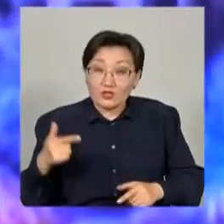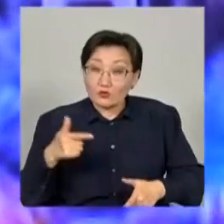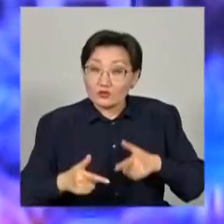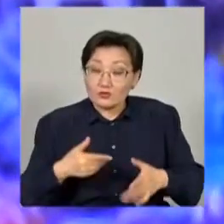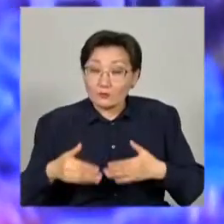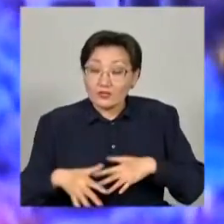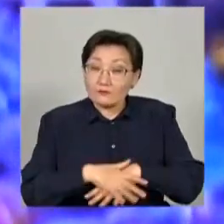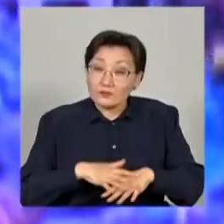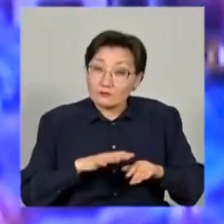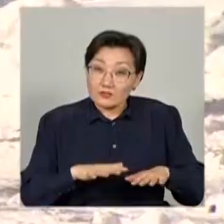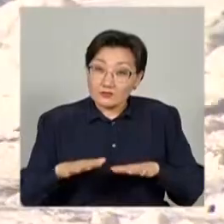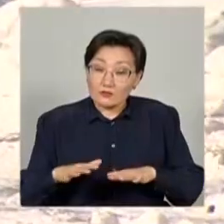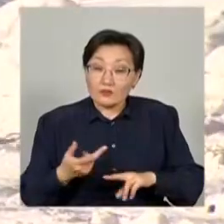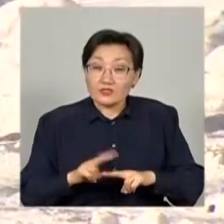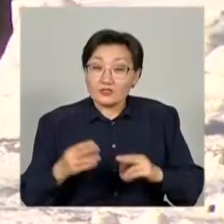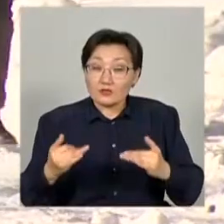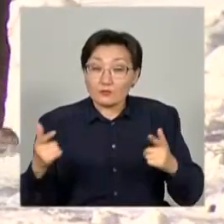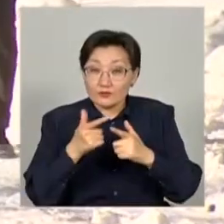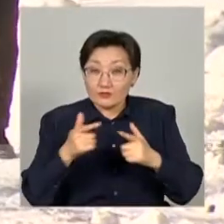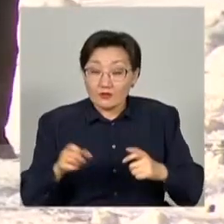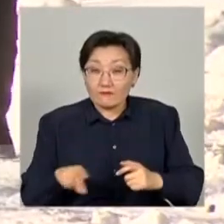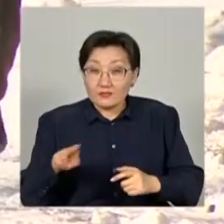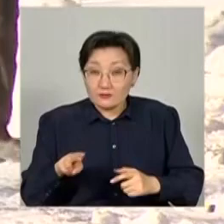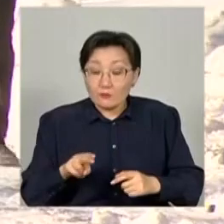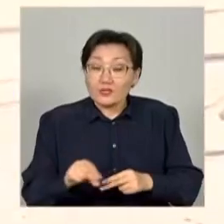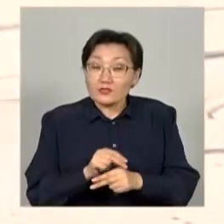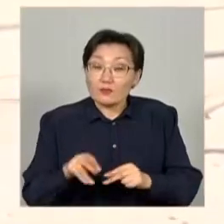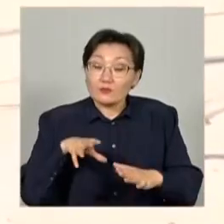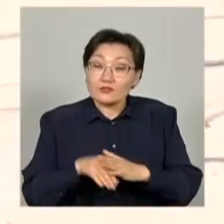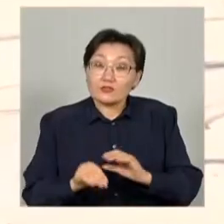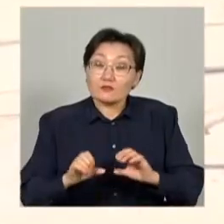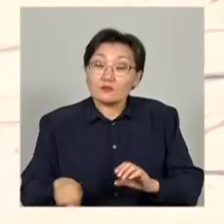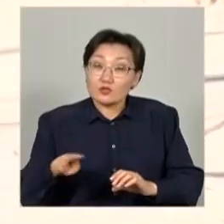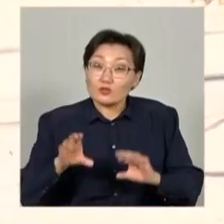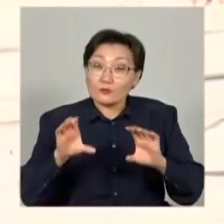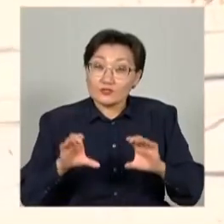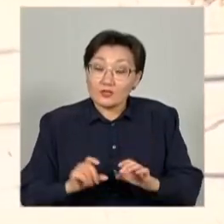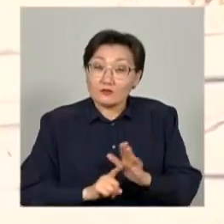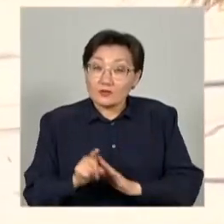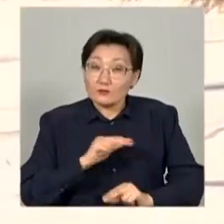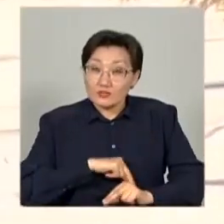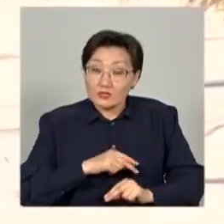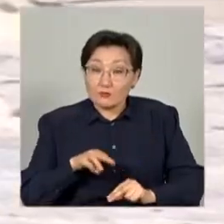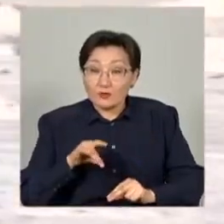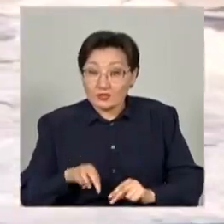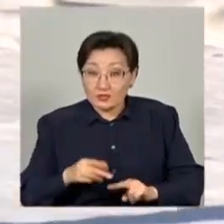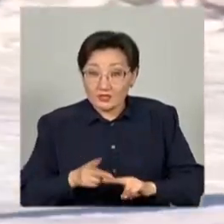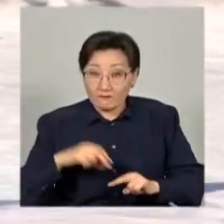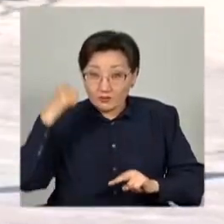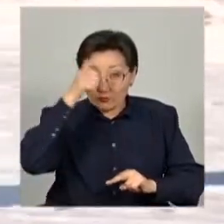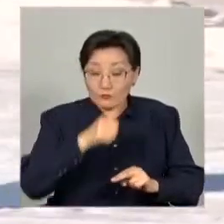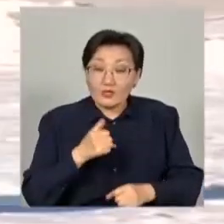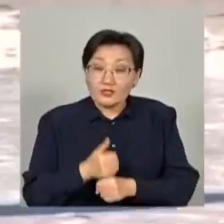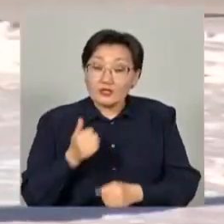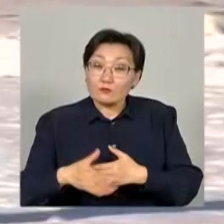брань в общественных местах. Об этом сегодня сообщили в МВД. Поправки, внесенные в административный кодекс, начнут действовать с марта этого года.